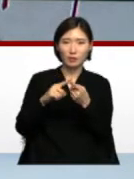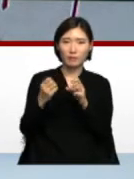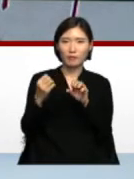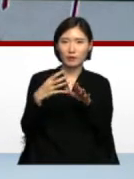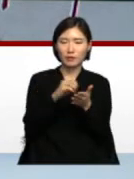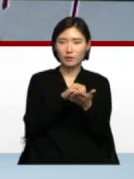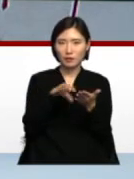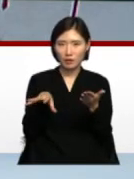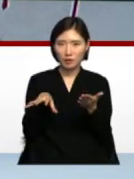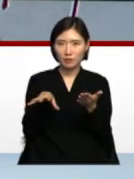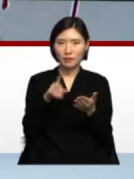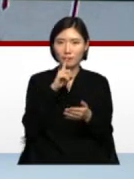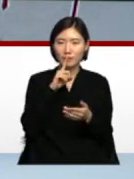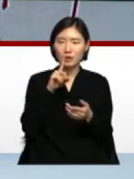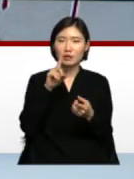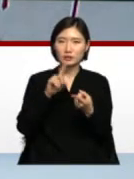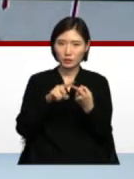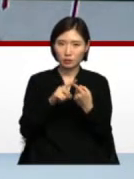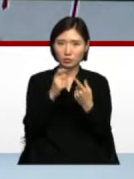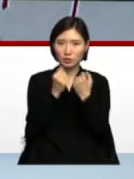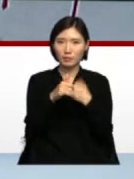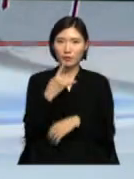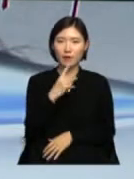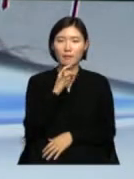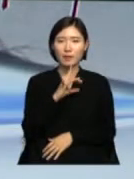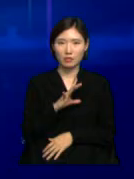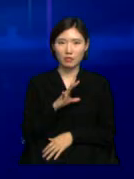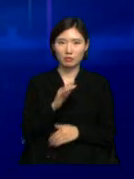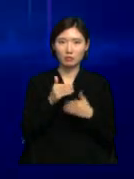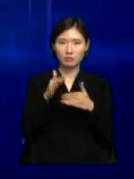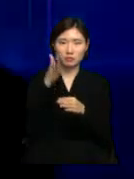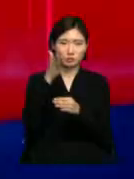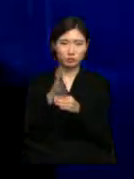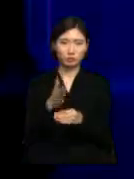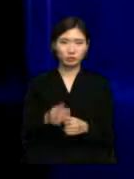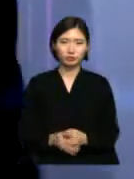말 그대로 설명회만 열렸습니다. 지혁배 기자입니다.